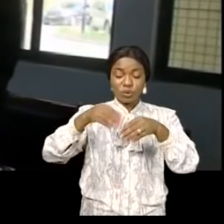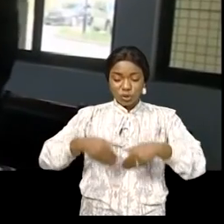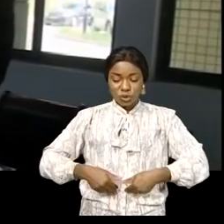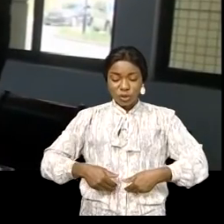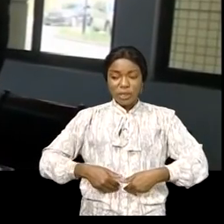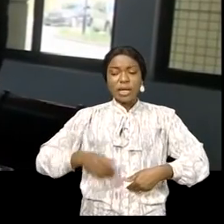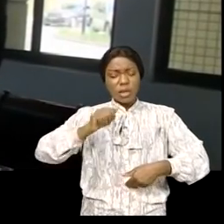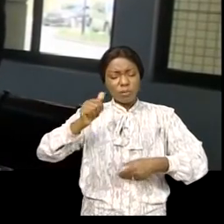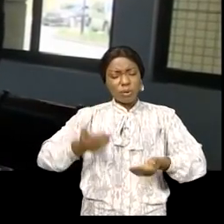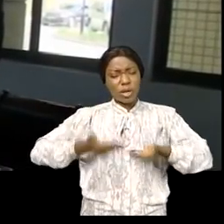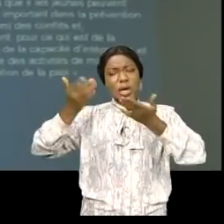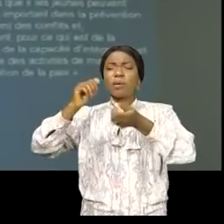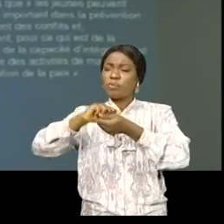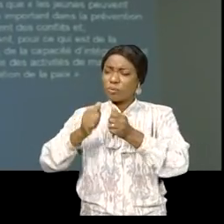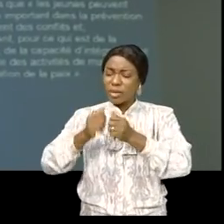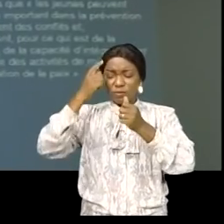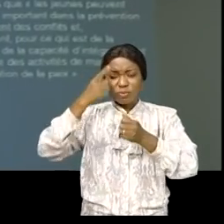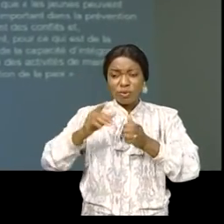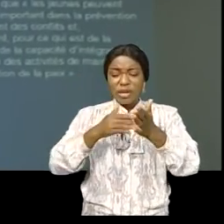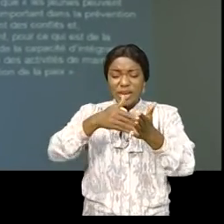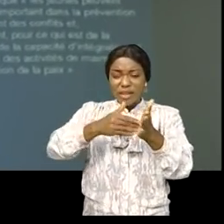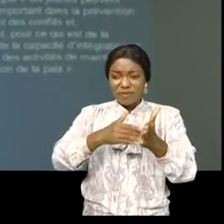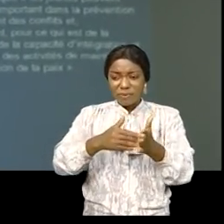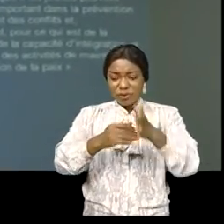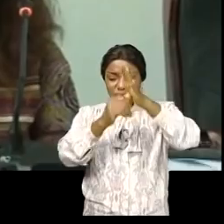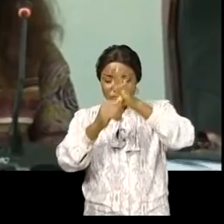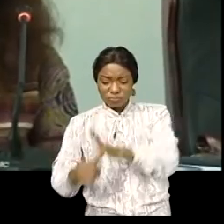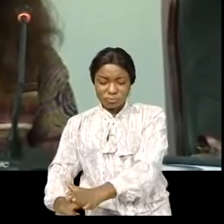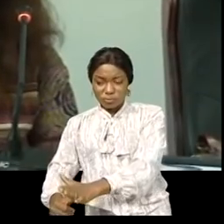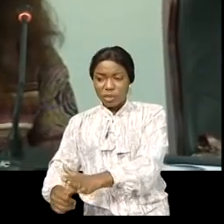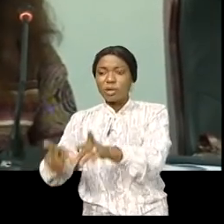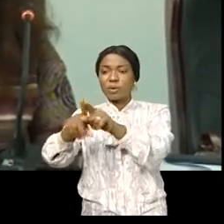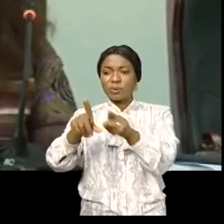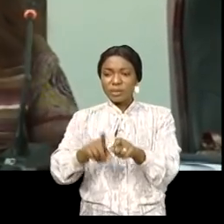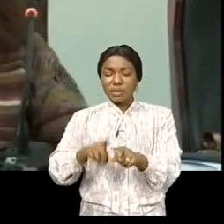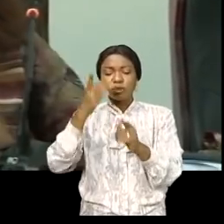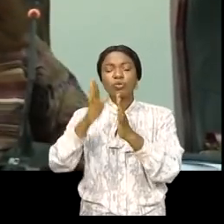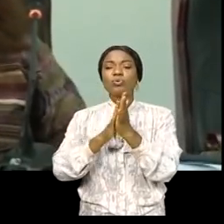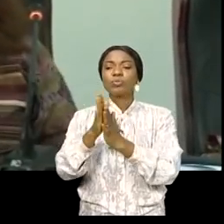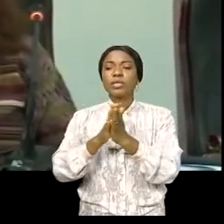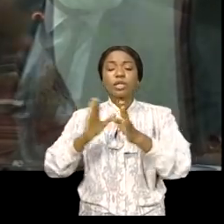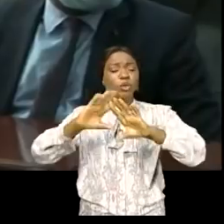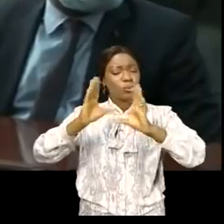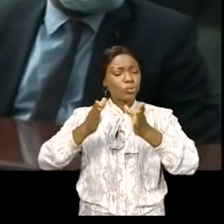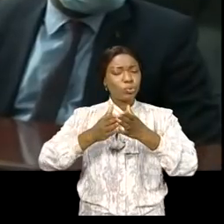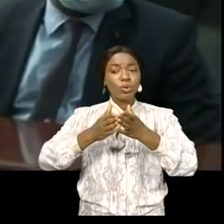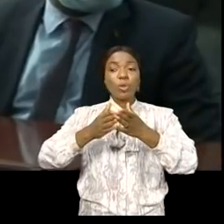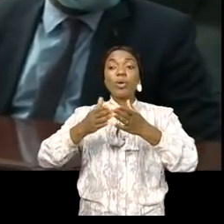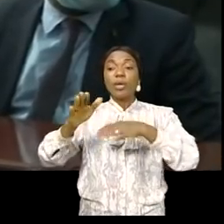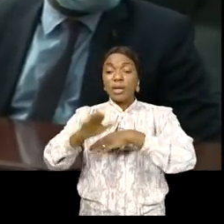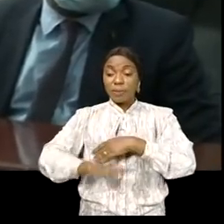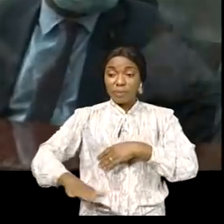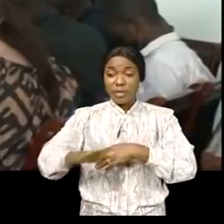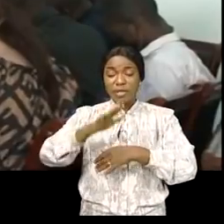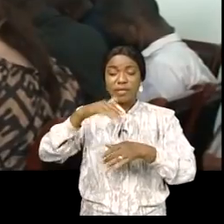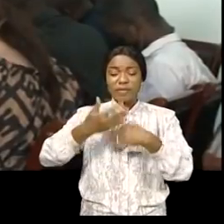leurs préoccupations par rapport à la vulnérabilité dont ils font face. Ils ont même souhaité que tout le pays mette fin aux limites